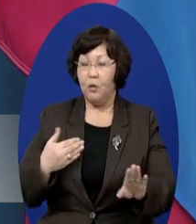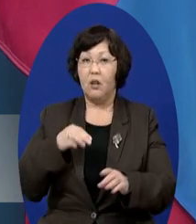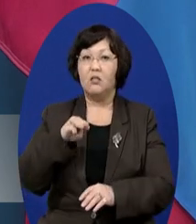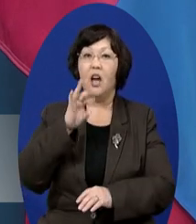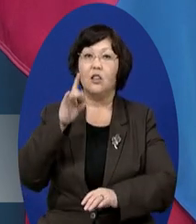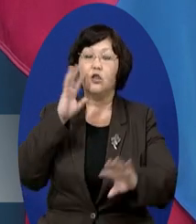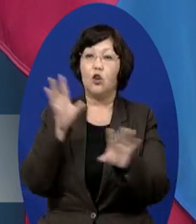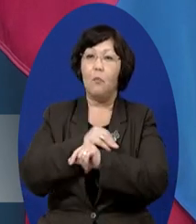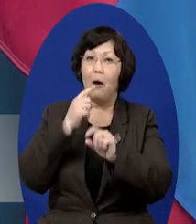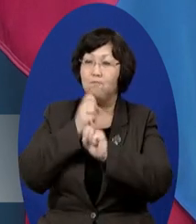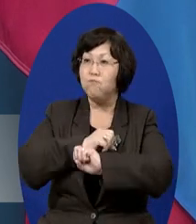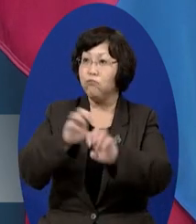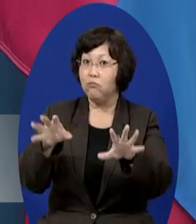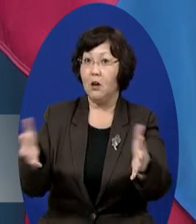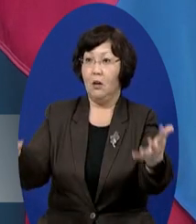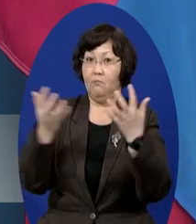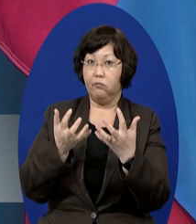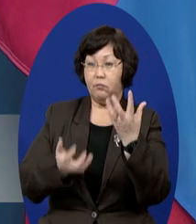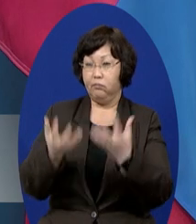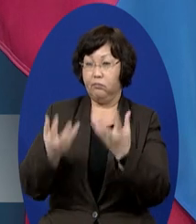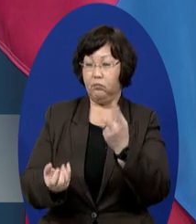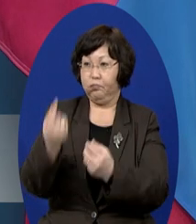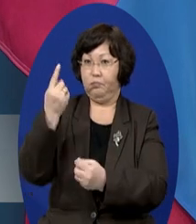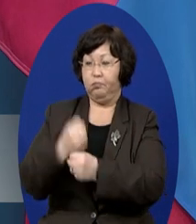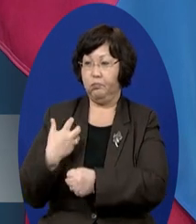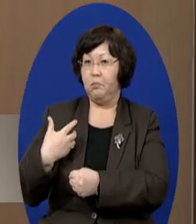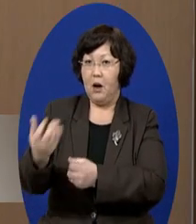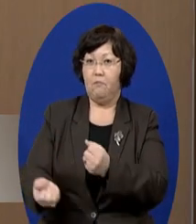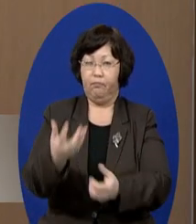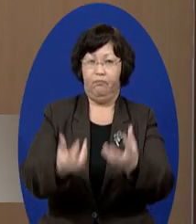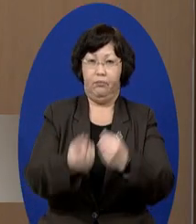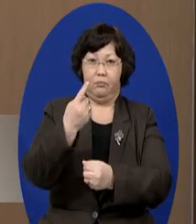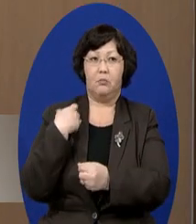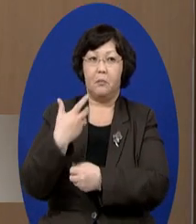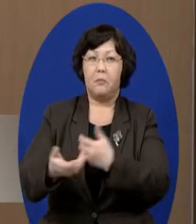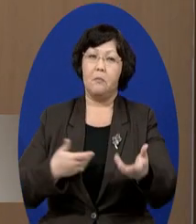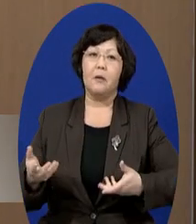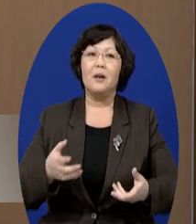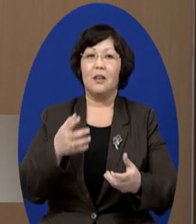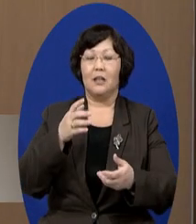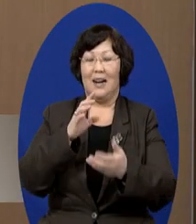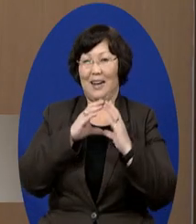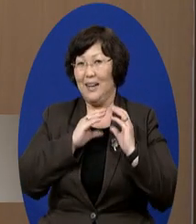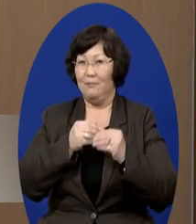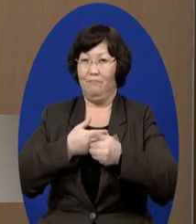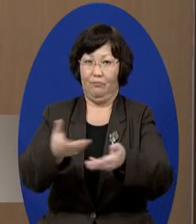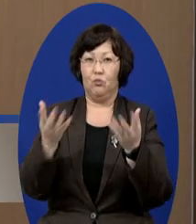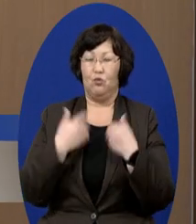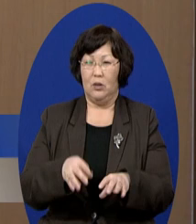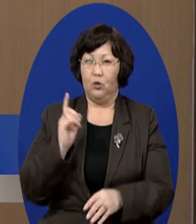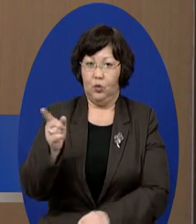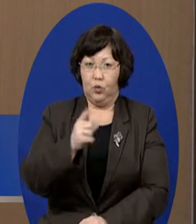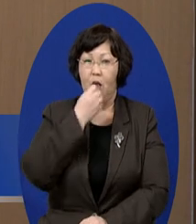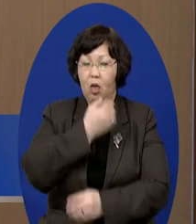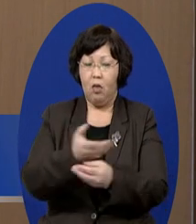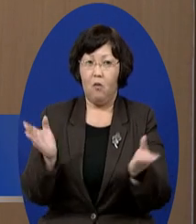байгуулж эхлүүлэх ийм хугацаатай маш хатуу үргүүдийг өглөө. Улаанбаатар хотод зарлах ёстой 78 одоо энэ